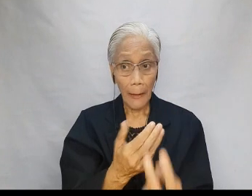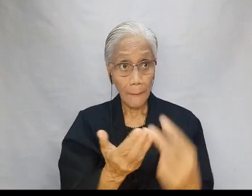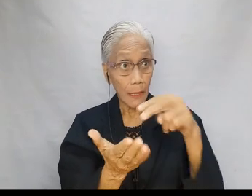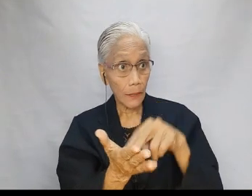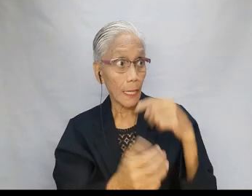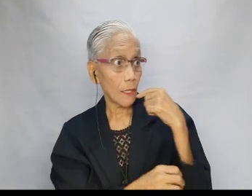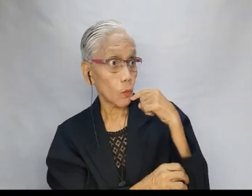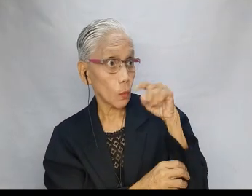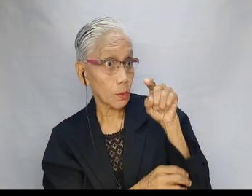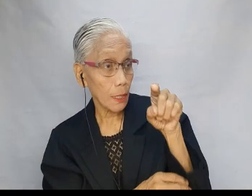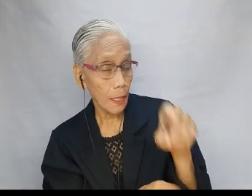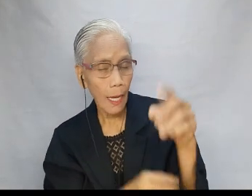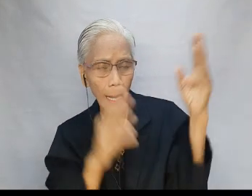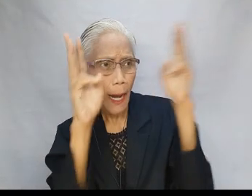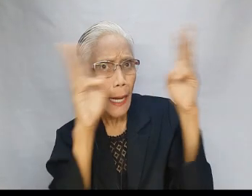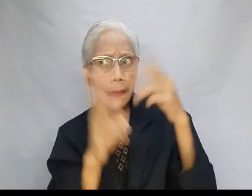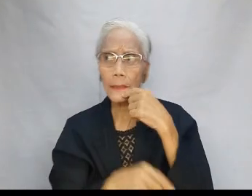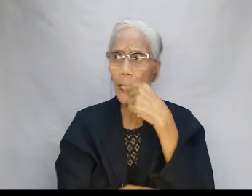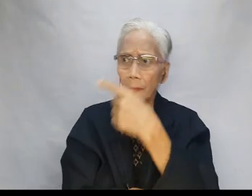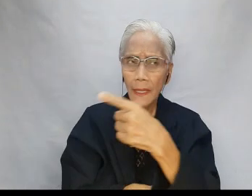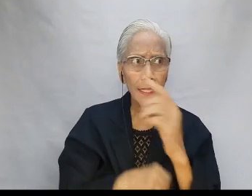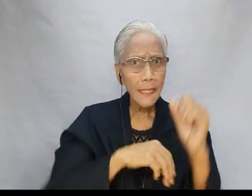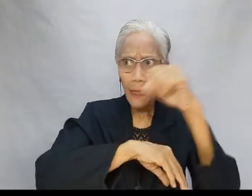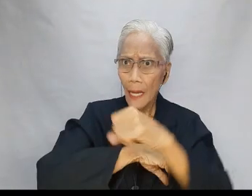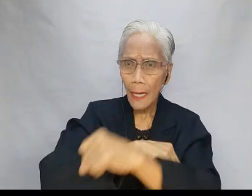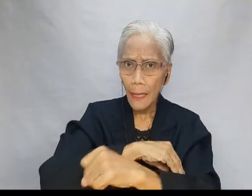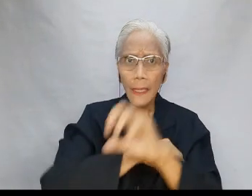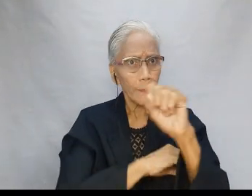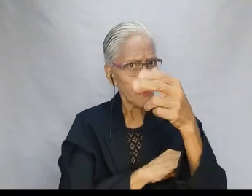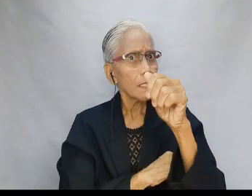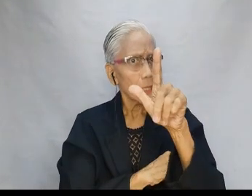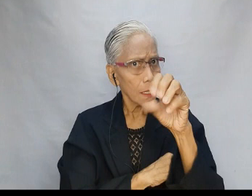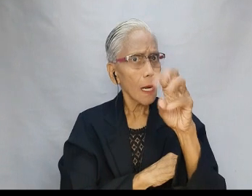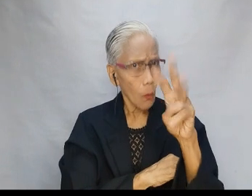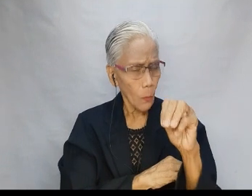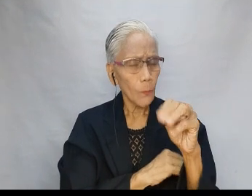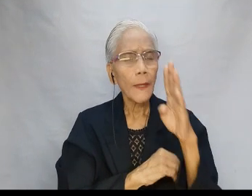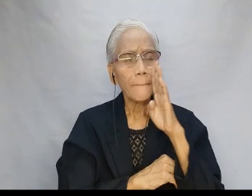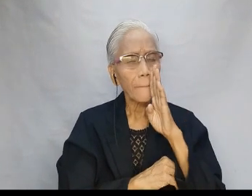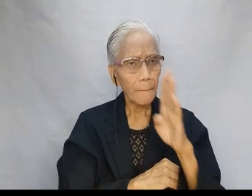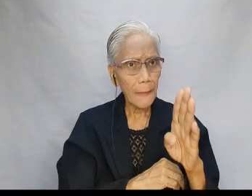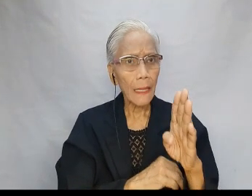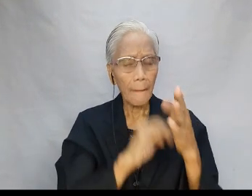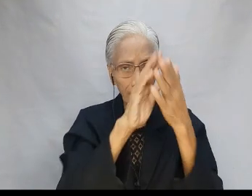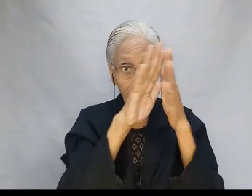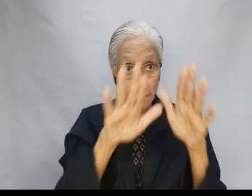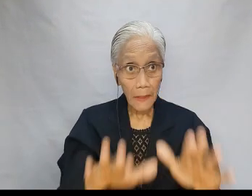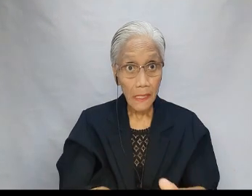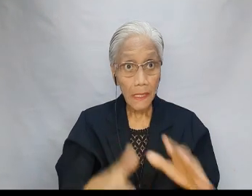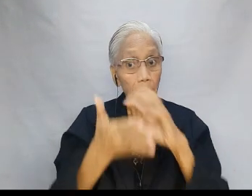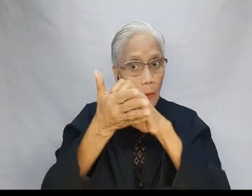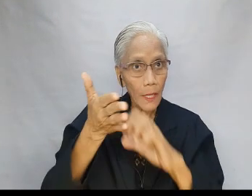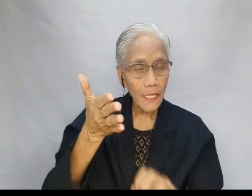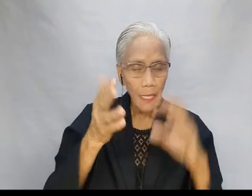niya, inutusan niya ang hangin at sinabi sa dagat, Shalom, maging payapa.